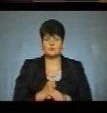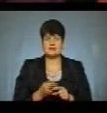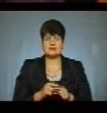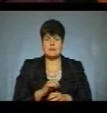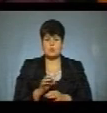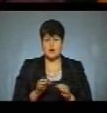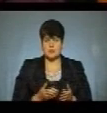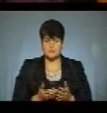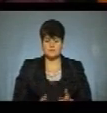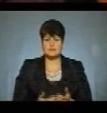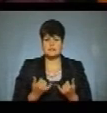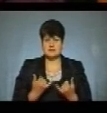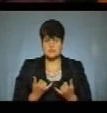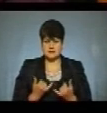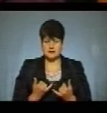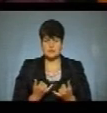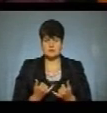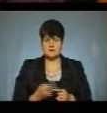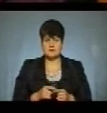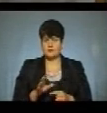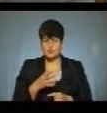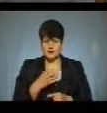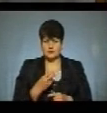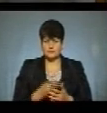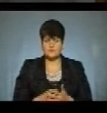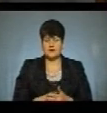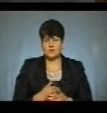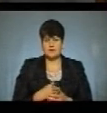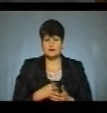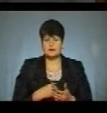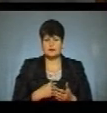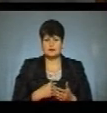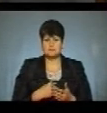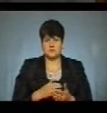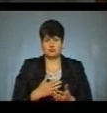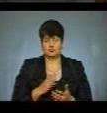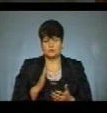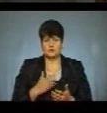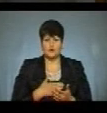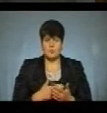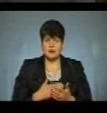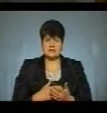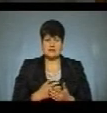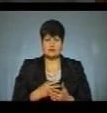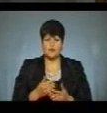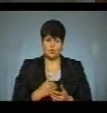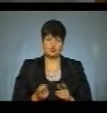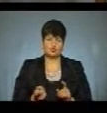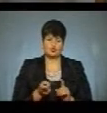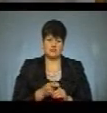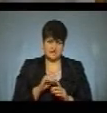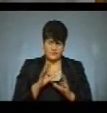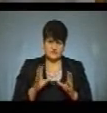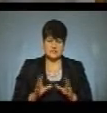проект. Зараз наразі молодіжний центр. Там було дуже гарно сказано, 500 фондів. Я хотіла б стати громадським активістом. Я хочу долучитися взагалі